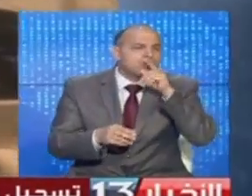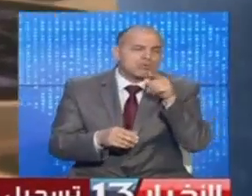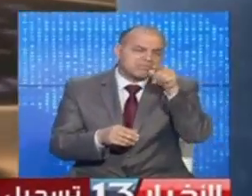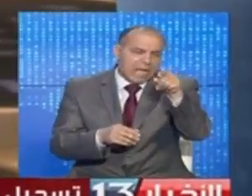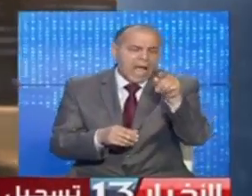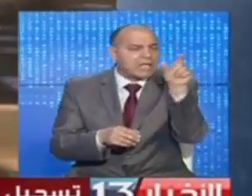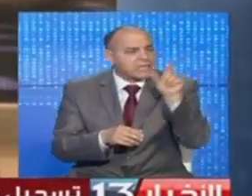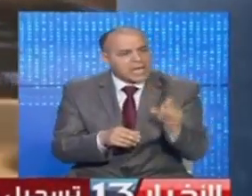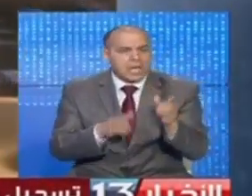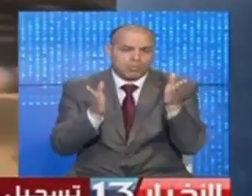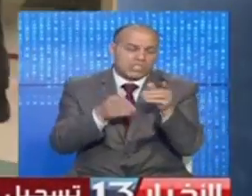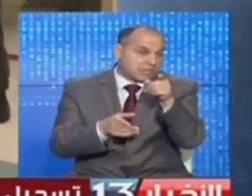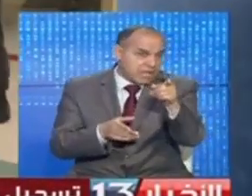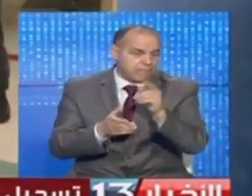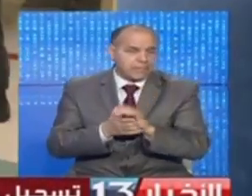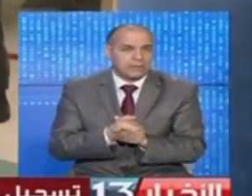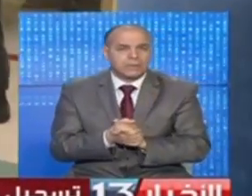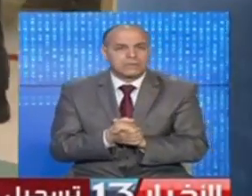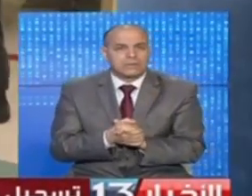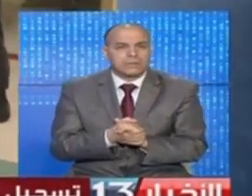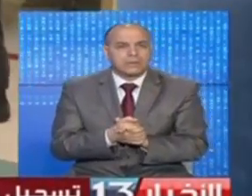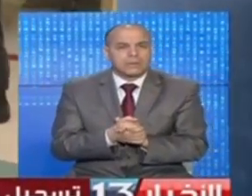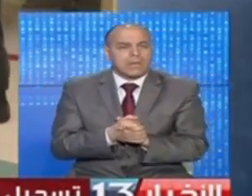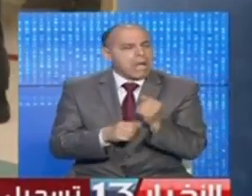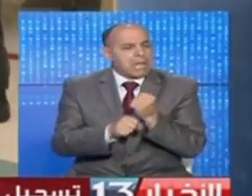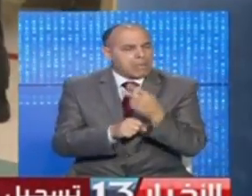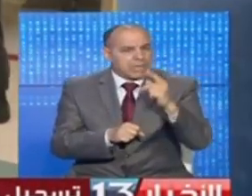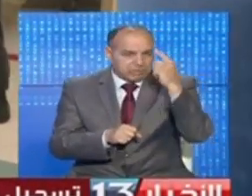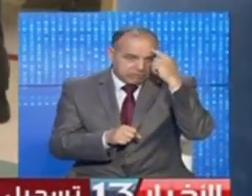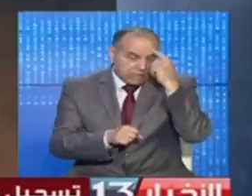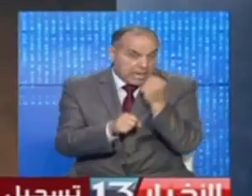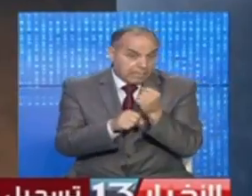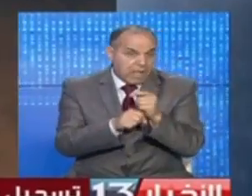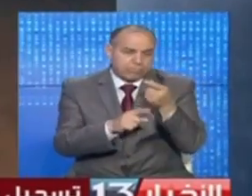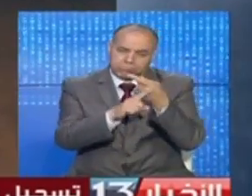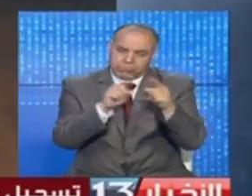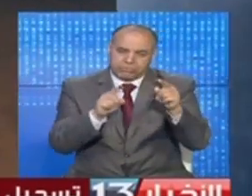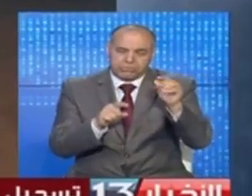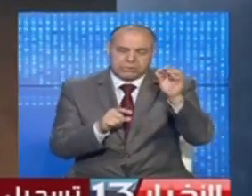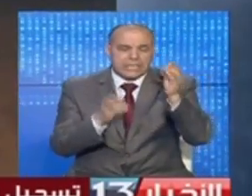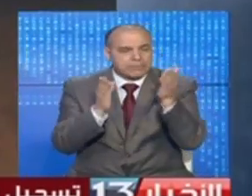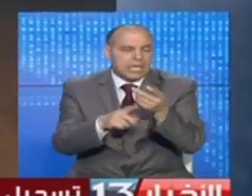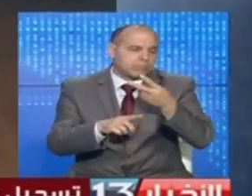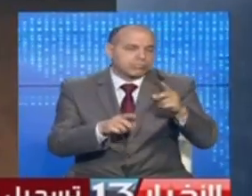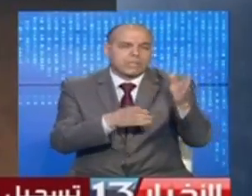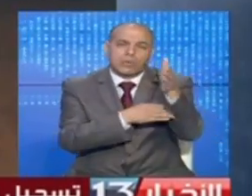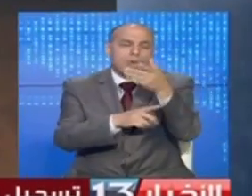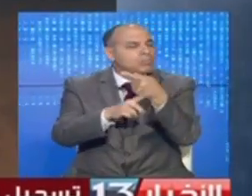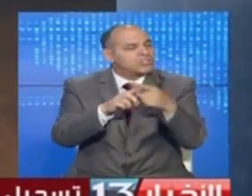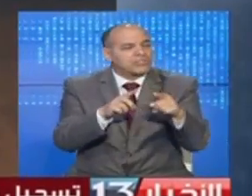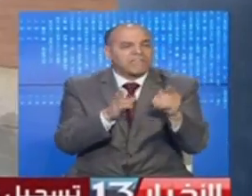وتاقلمنا على نوعيه الخدمه نتاعهم. تعرف الخدمه تختلف من سبيطار لسبيطار ومن دوله لدوله،